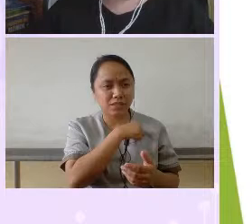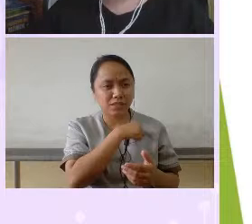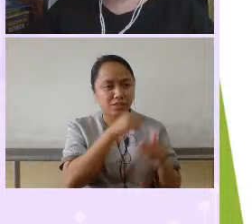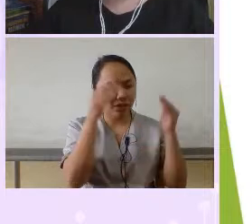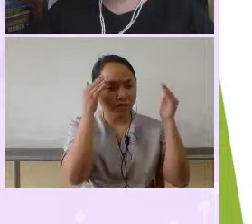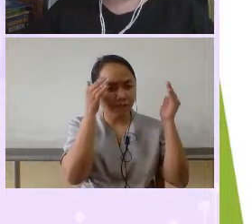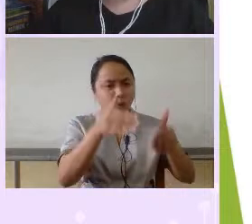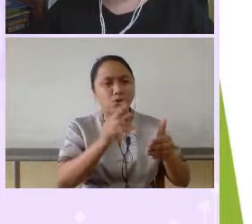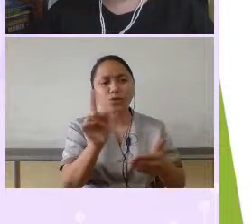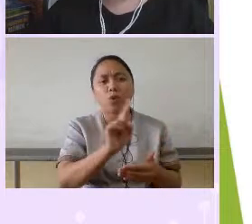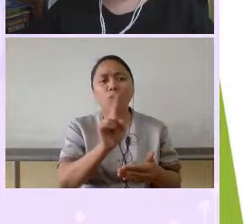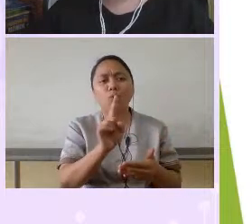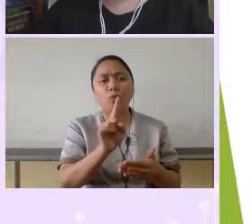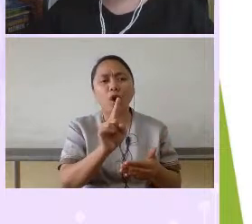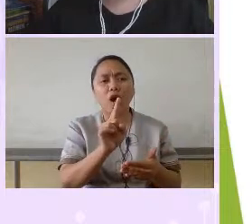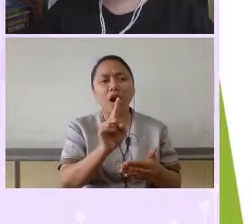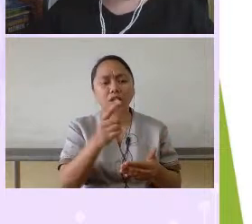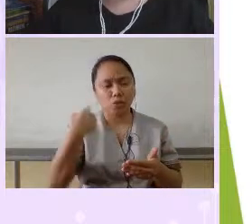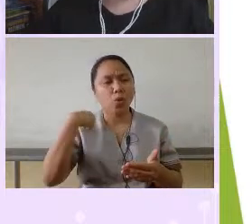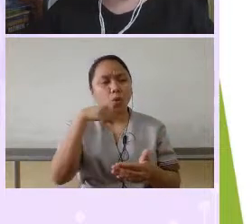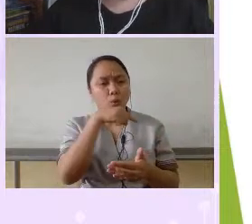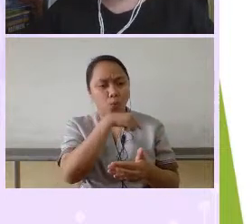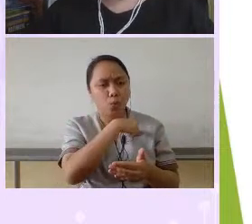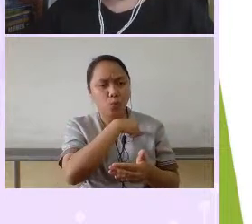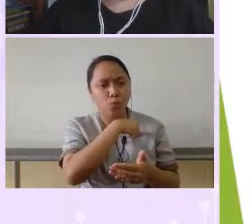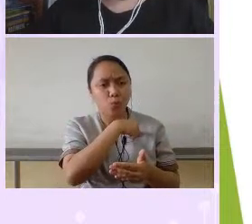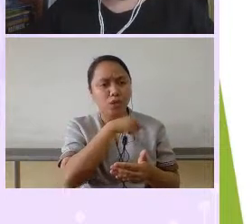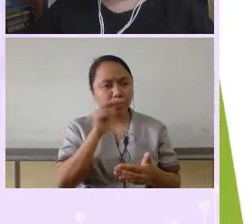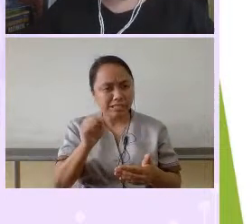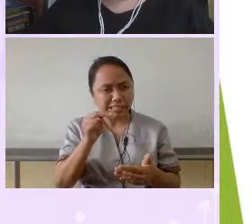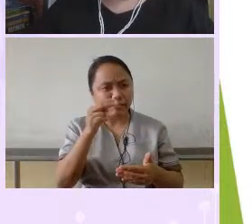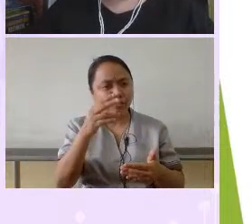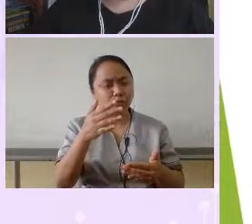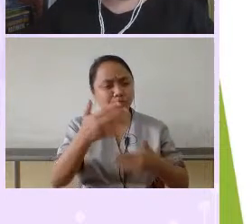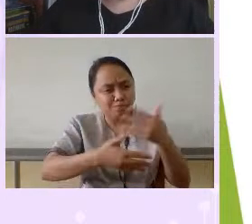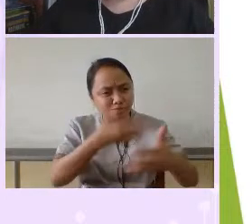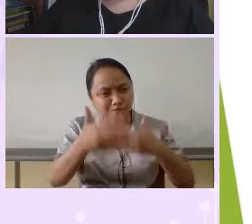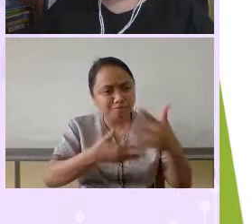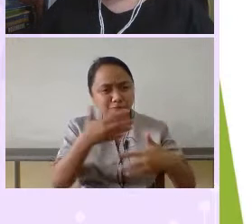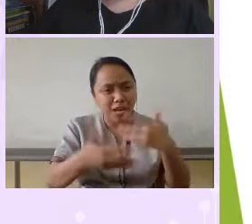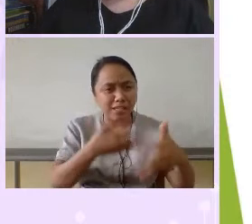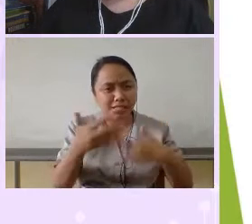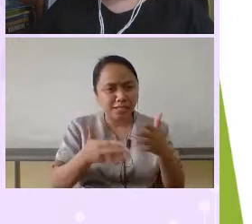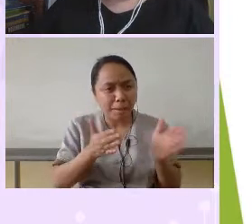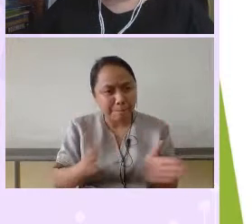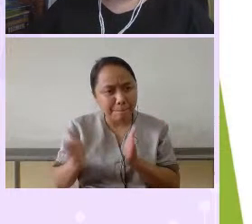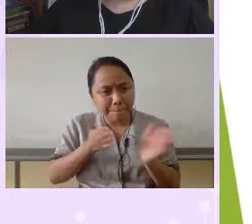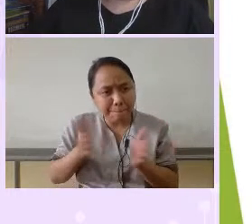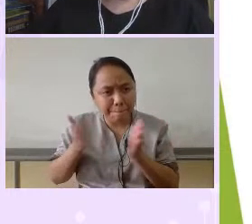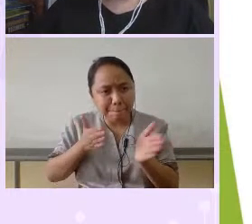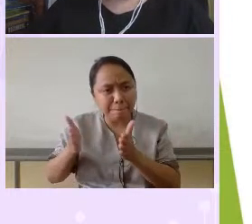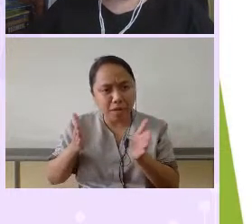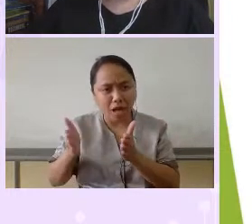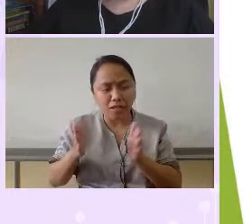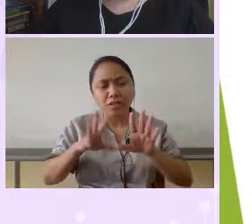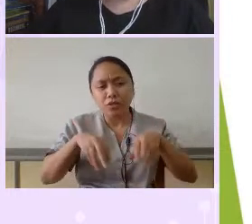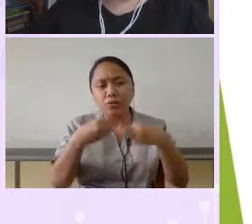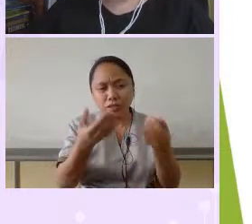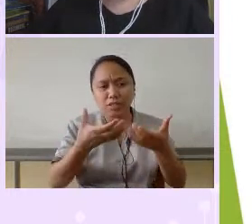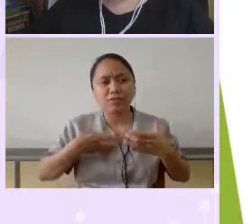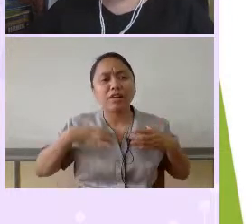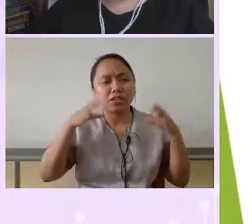interventions ng bawat programa and proyekto na po yan. Binibigyan po natin ang pagkakataon, ang